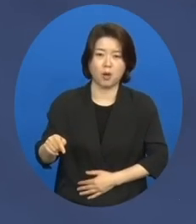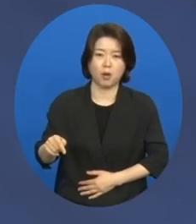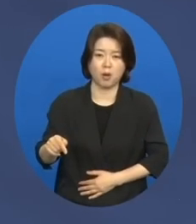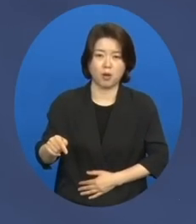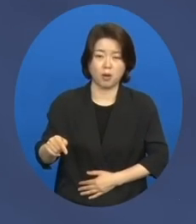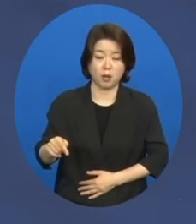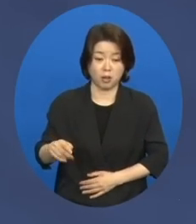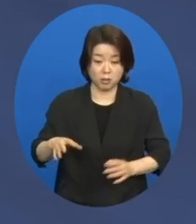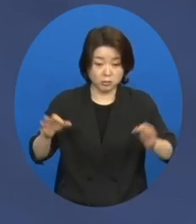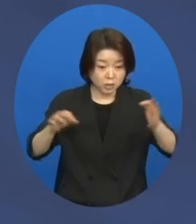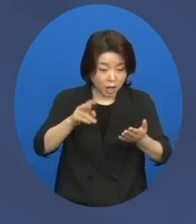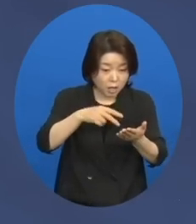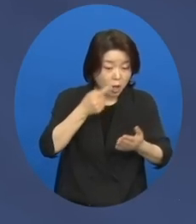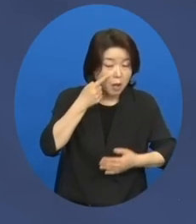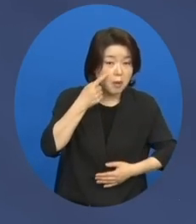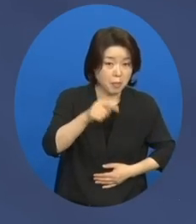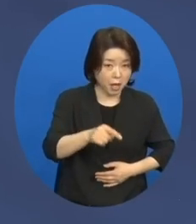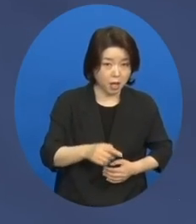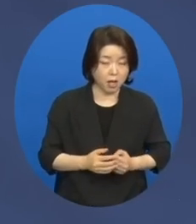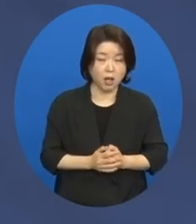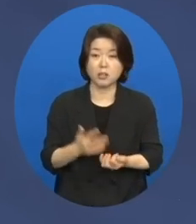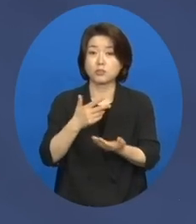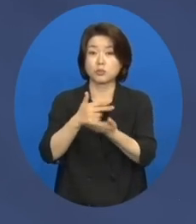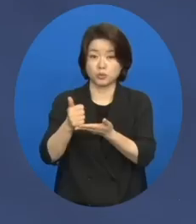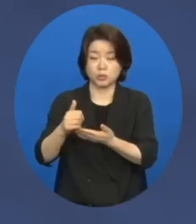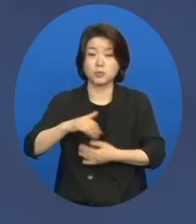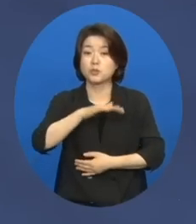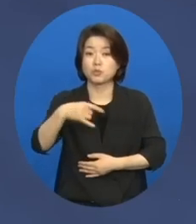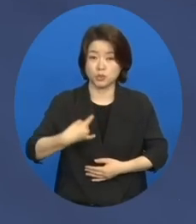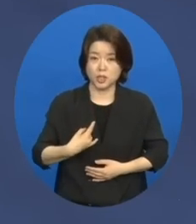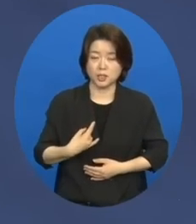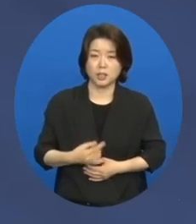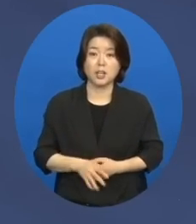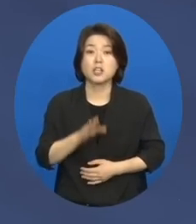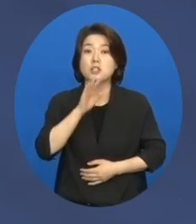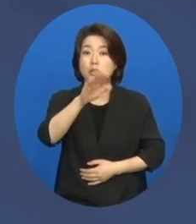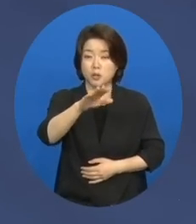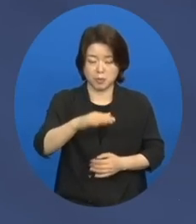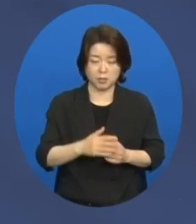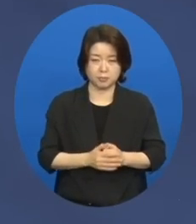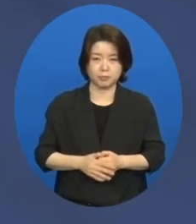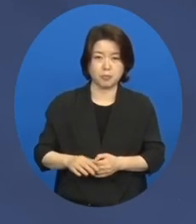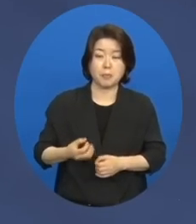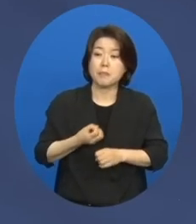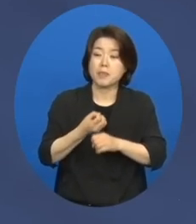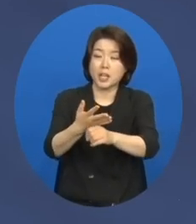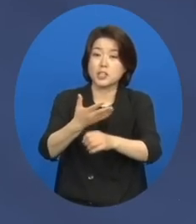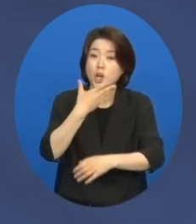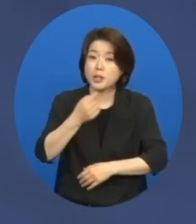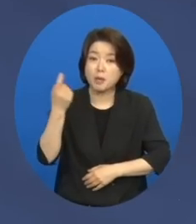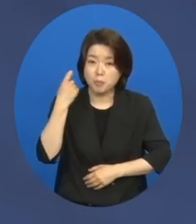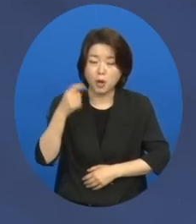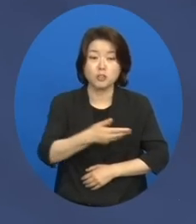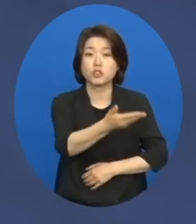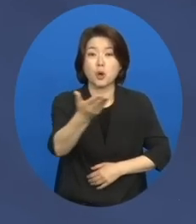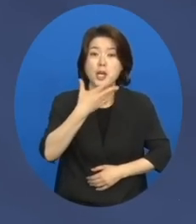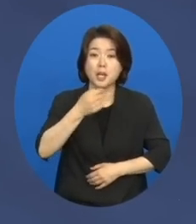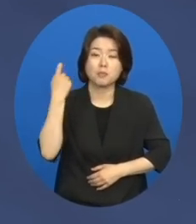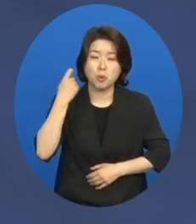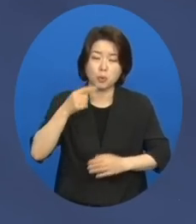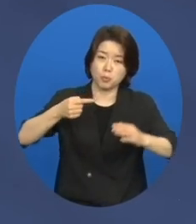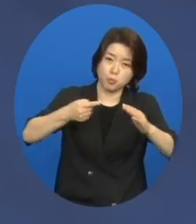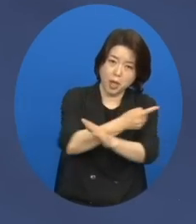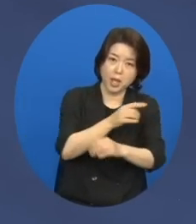잠깐 들어보면 아실 거예요. 주님께서 우리에게, 그러면 여기 우리가 전한 복음, 너희에게 전한 이 복음